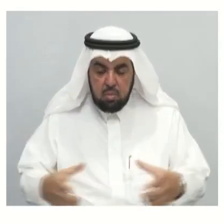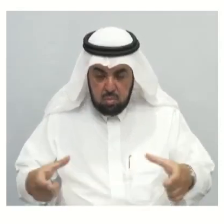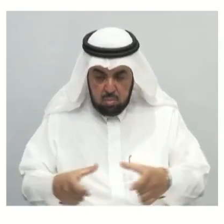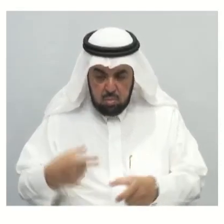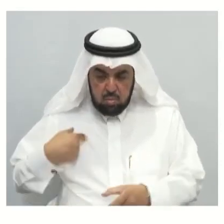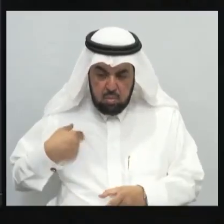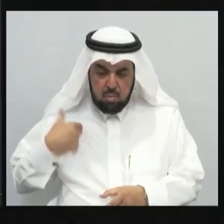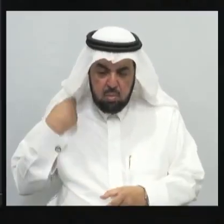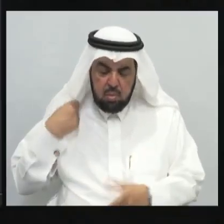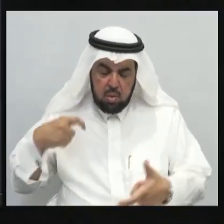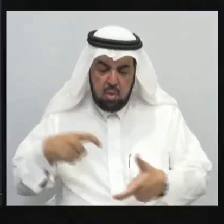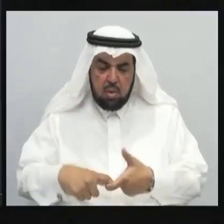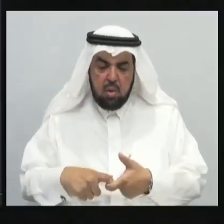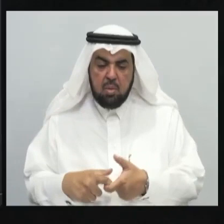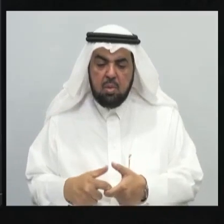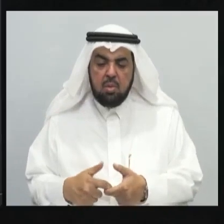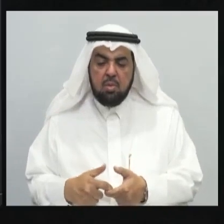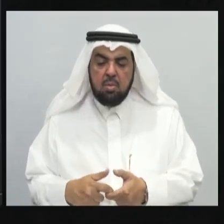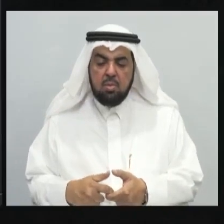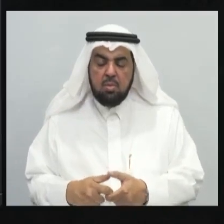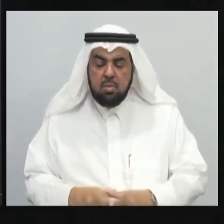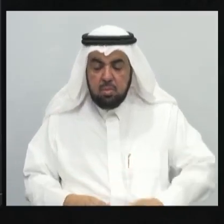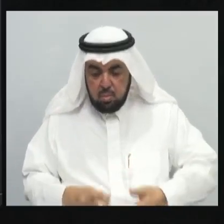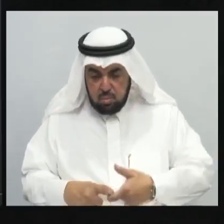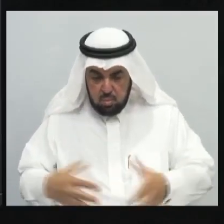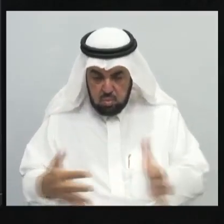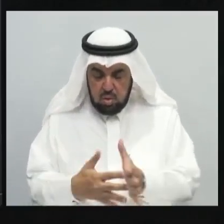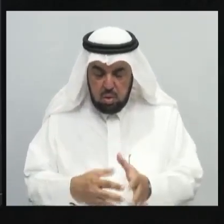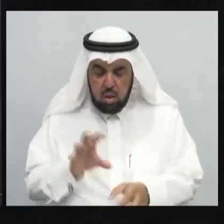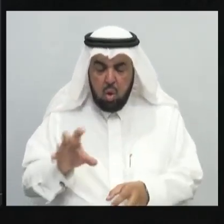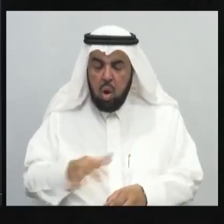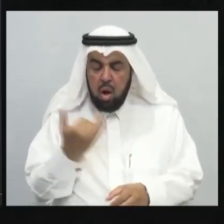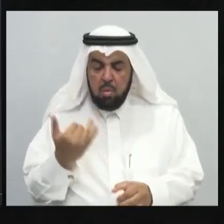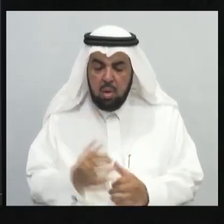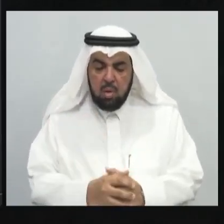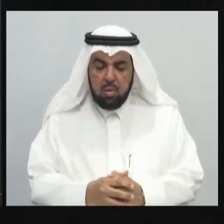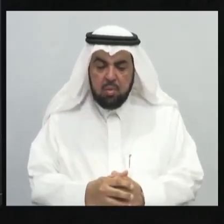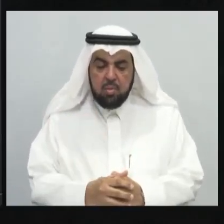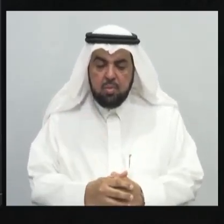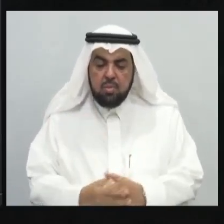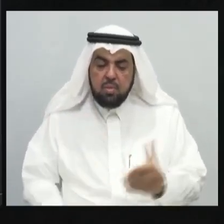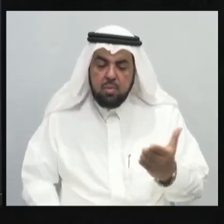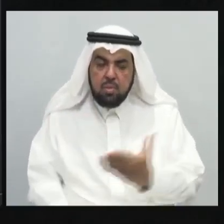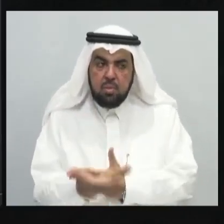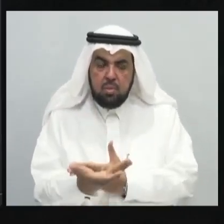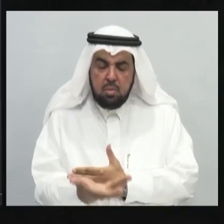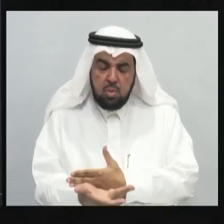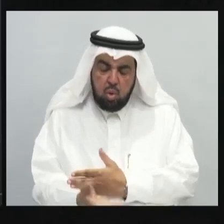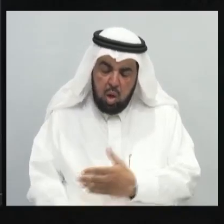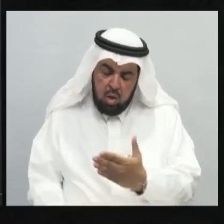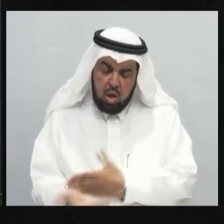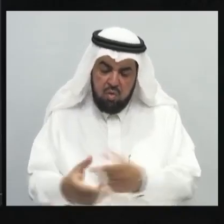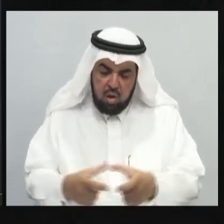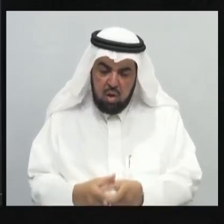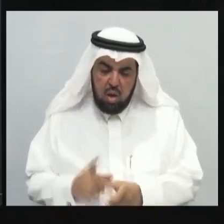تسميه هذه الرابطه بماذا رائعين بجامعه الدول العربيه وصدر بروتوكول هذه الاتفاقيه في